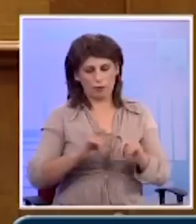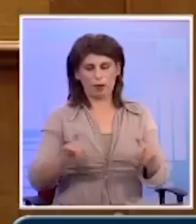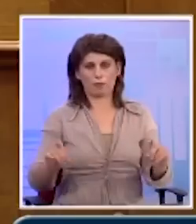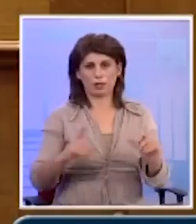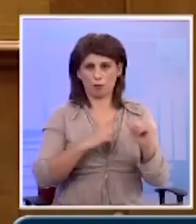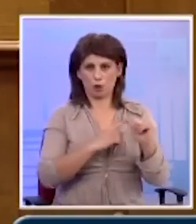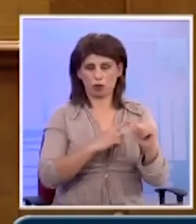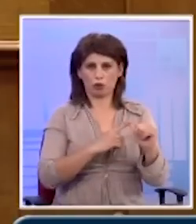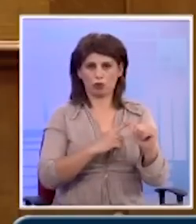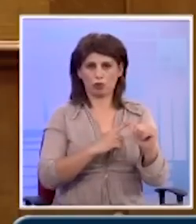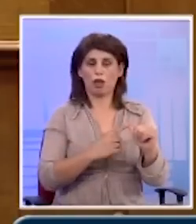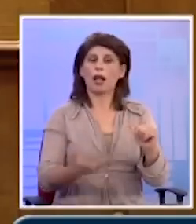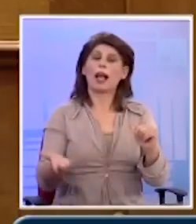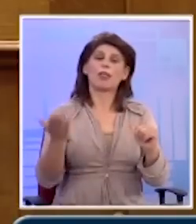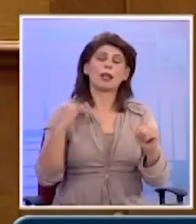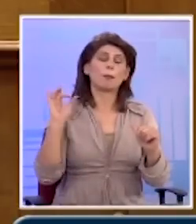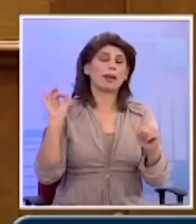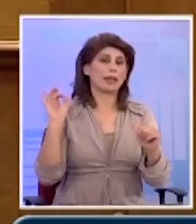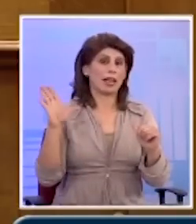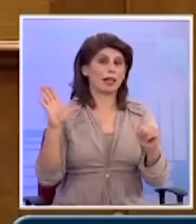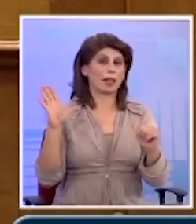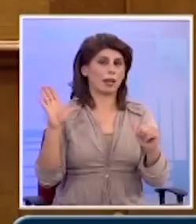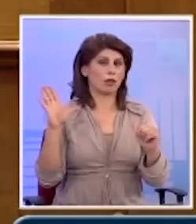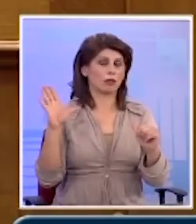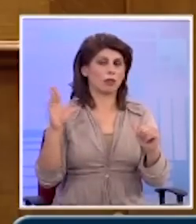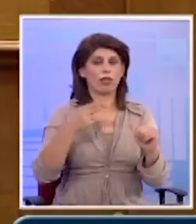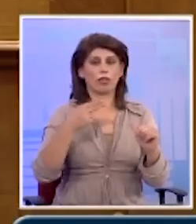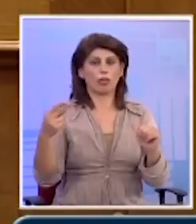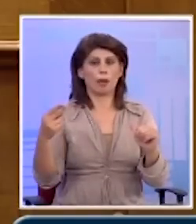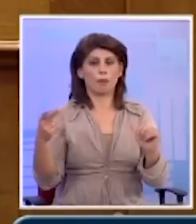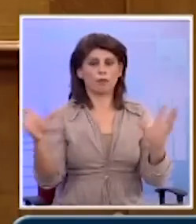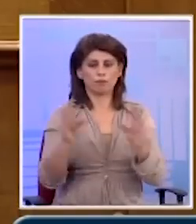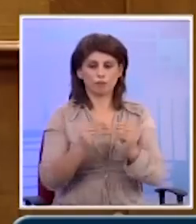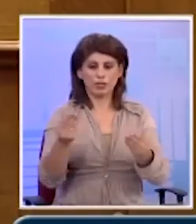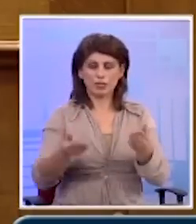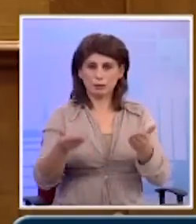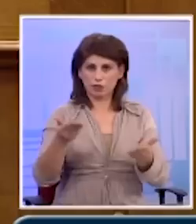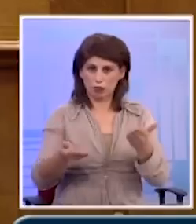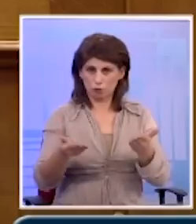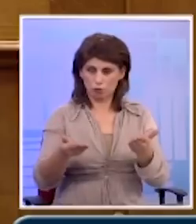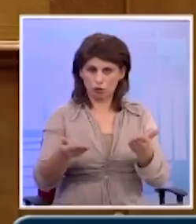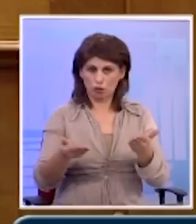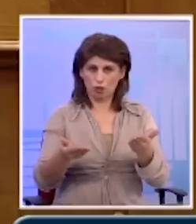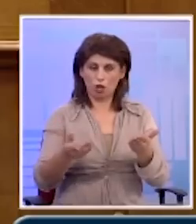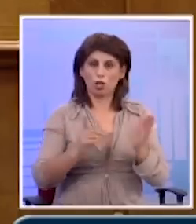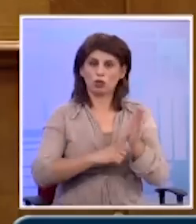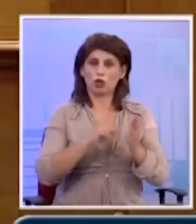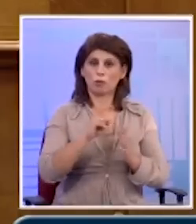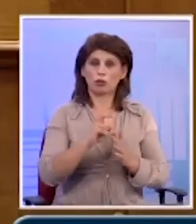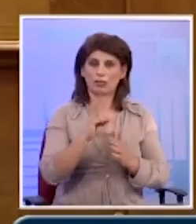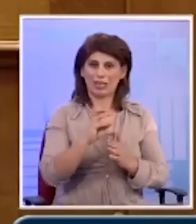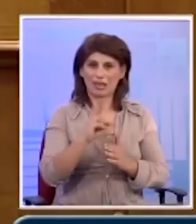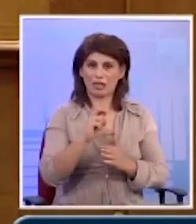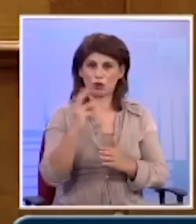Πρώτον, δεν υφίσταται κανένα απολύτως θέμα συμψηφισμού. Στο νόμο 3023